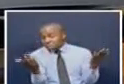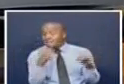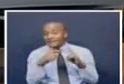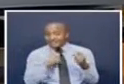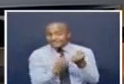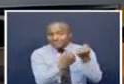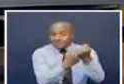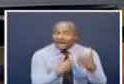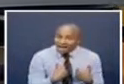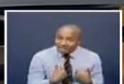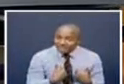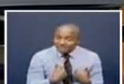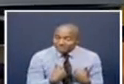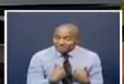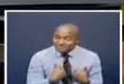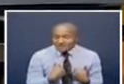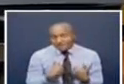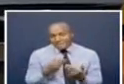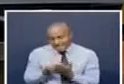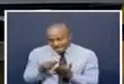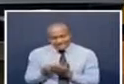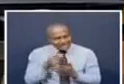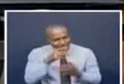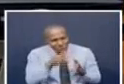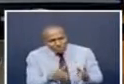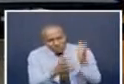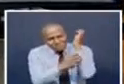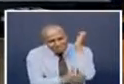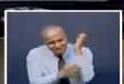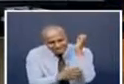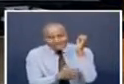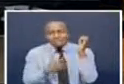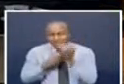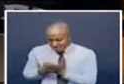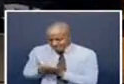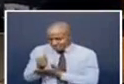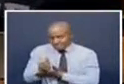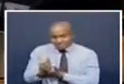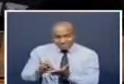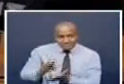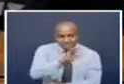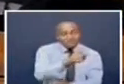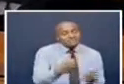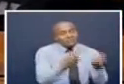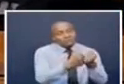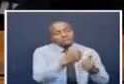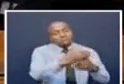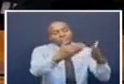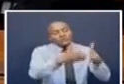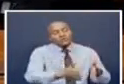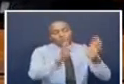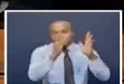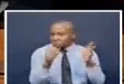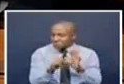wanawasaidia. Kwa zile zikiharibika kabisa kwa sababu mimi nimeshanunua vifaa za kutengenezea barabara. Huwa wanasaidia. Kwa